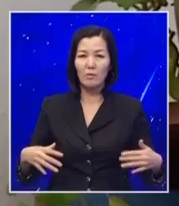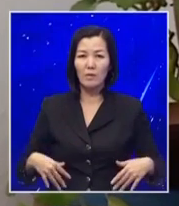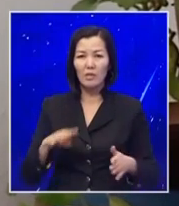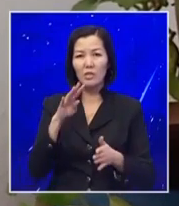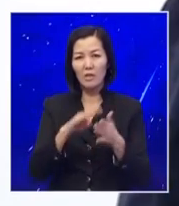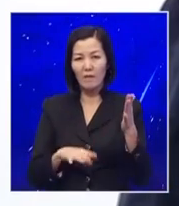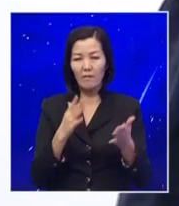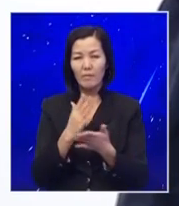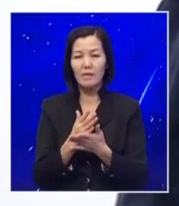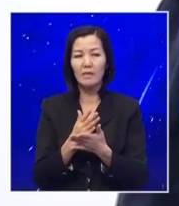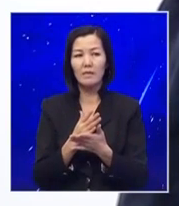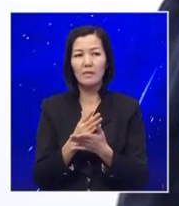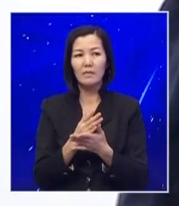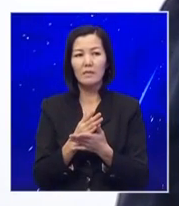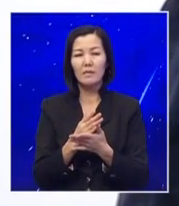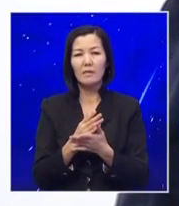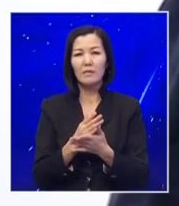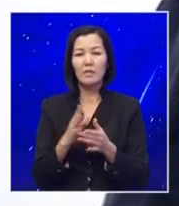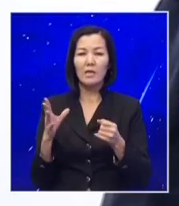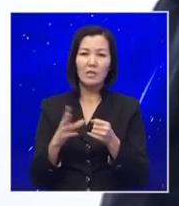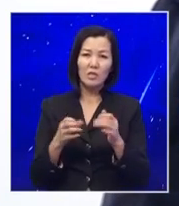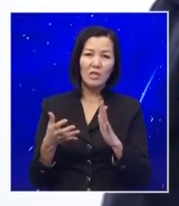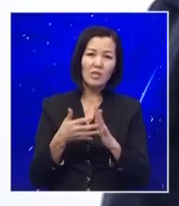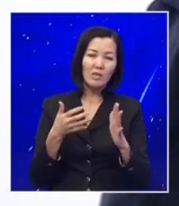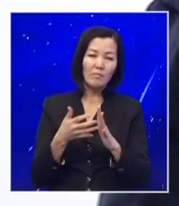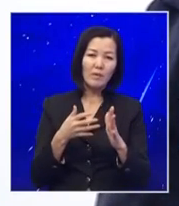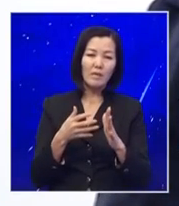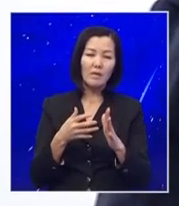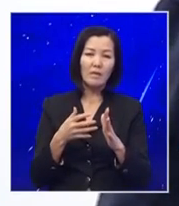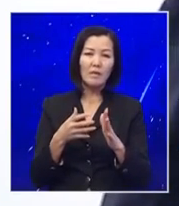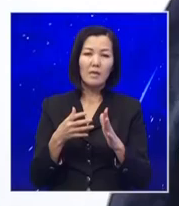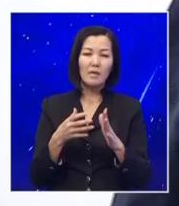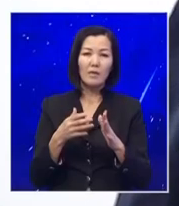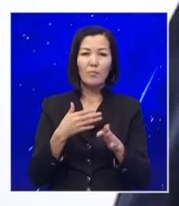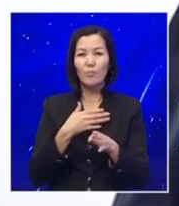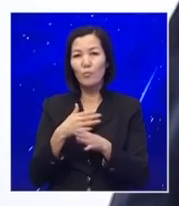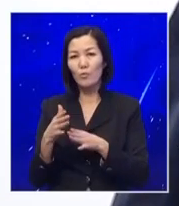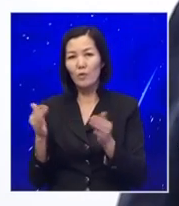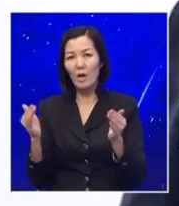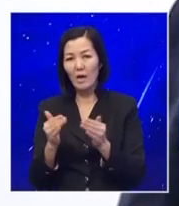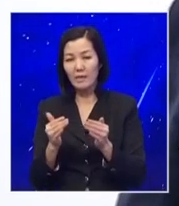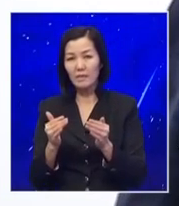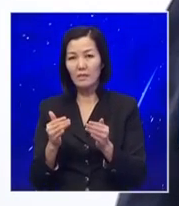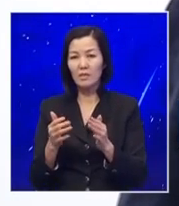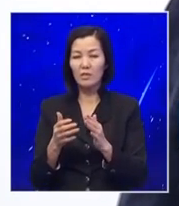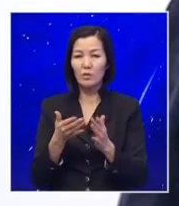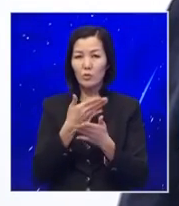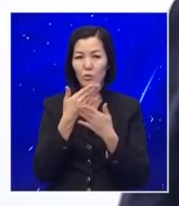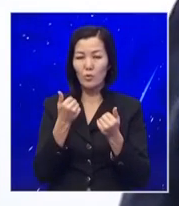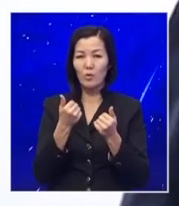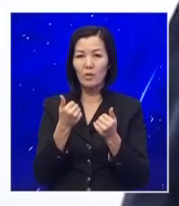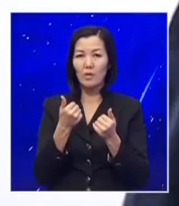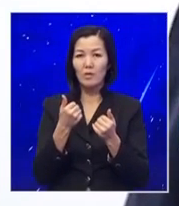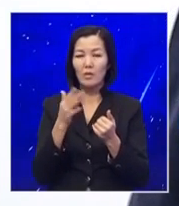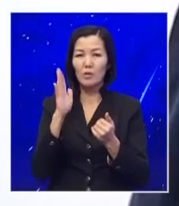бар оның. Соны жеке бағатын малымыздың жері аз. Жоқ деді болады, өйткені жан жағы